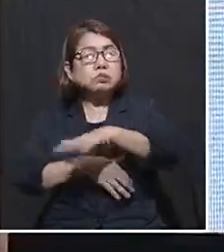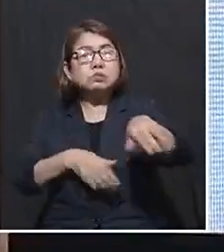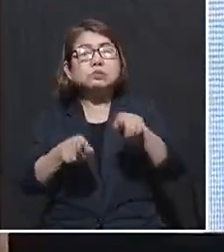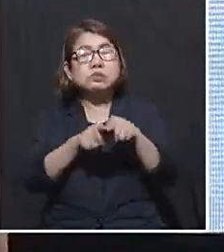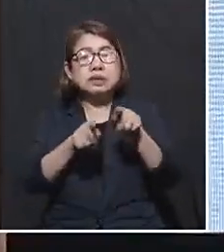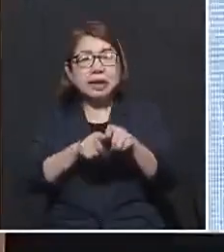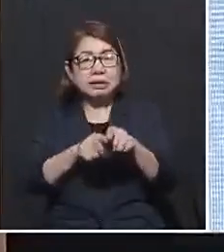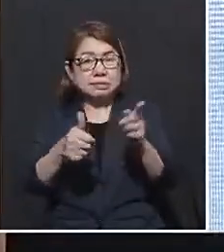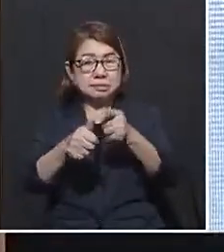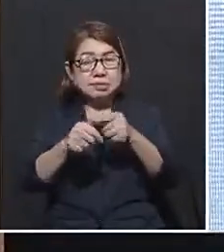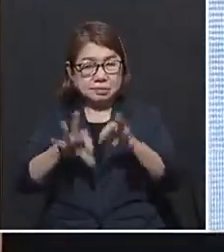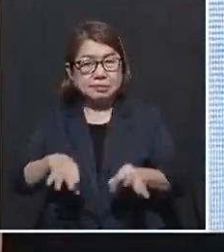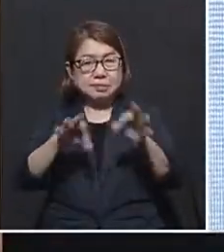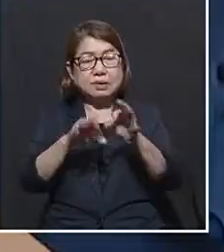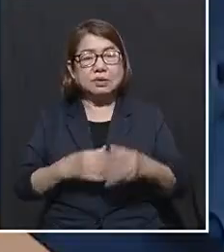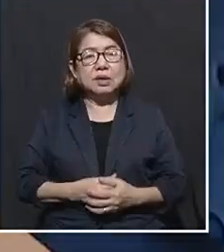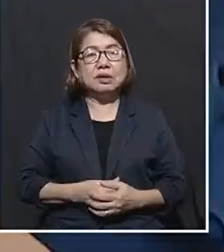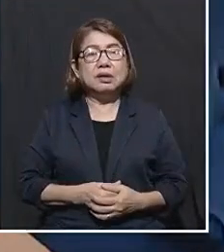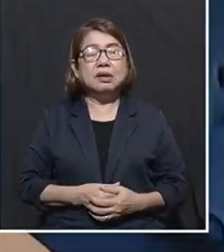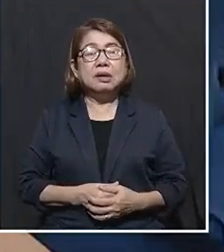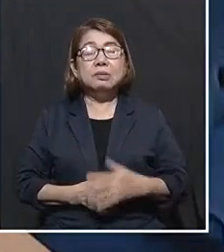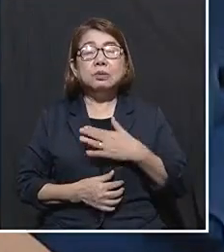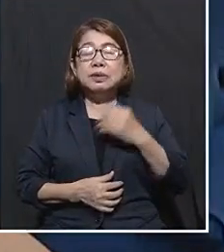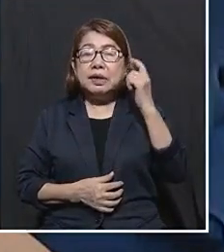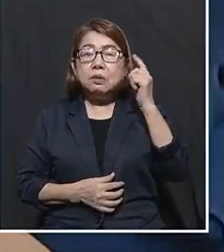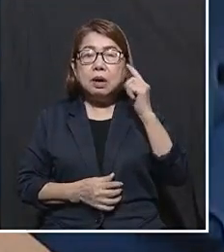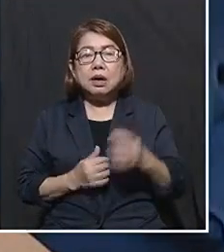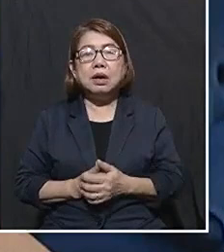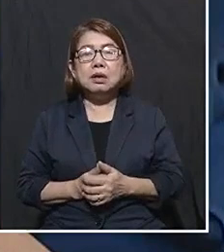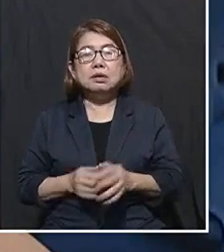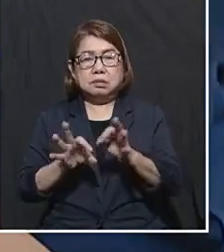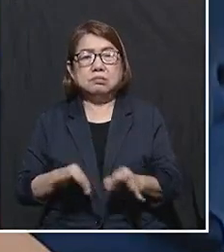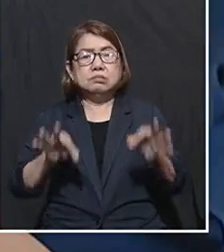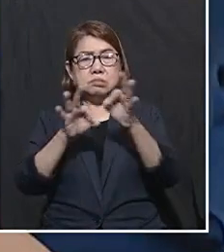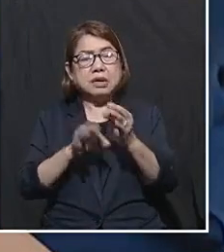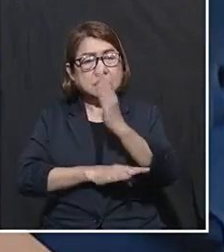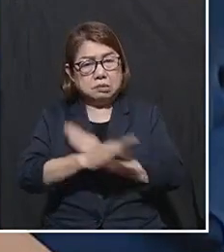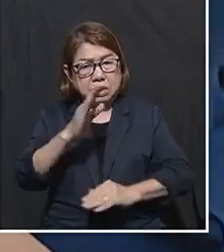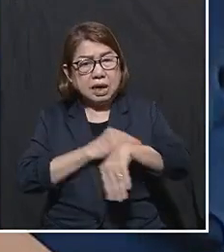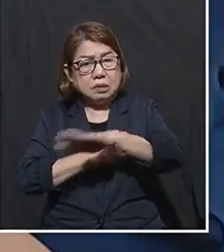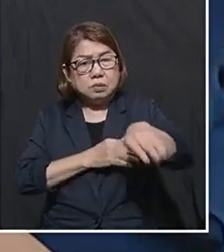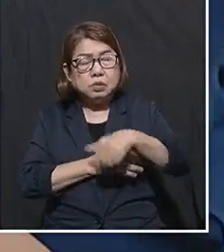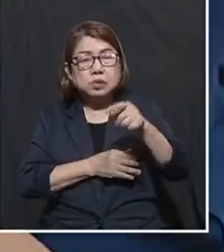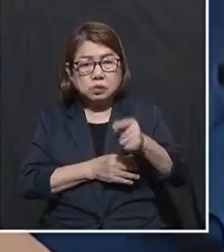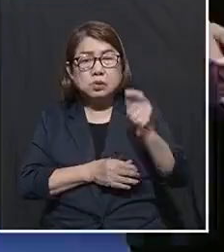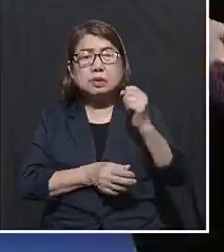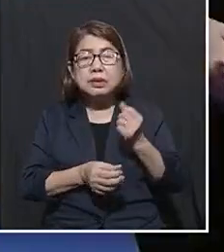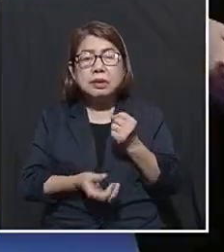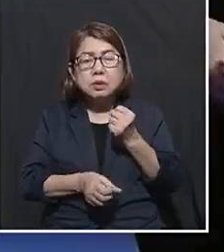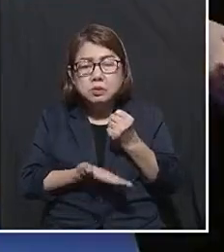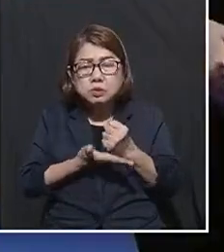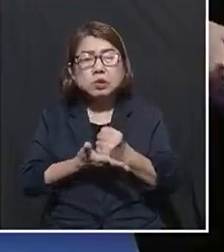ให้ความสำคัญของคนเป็นหลักเนี่ยครับ ครับ เพราะฉะนั้นผมว่าสิ่งเหล่านี้จะเป็นสิ่งที่ผู้พิการจริงแล้วช่วยคอนทริบิวได้เยอะเล